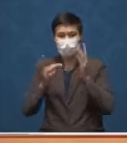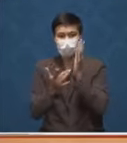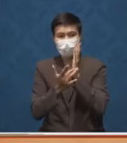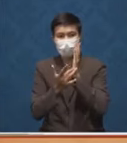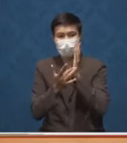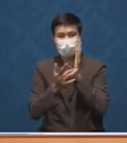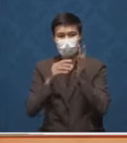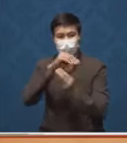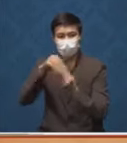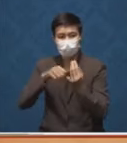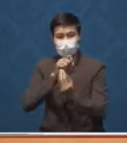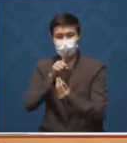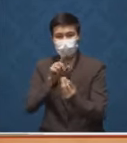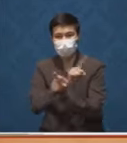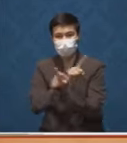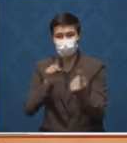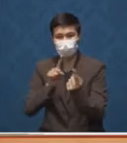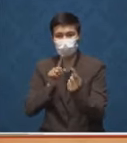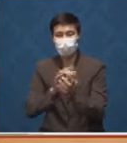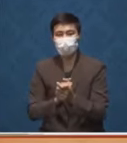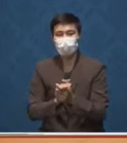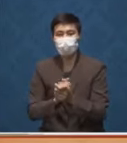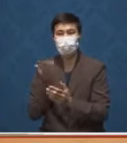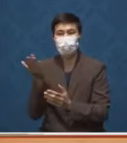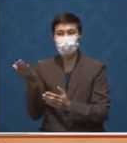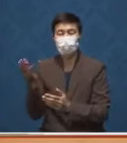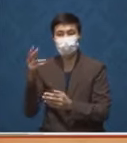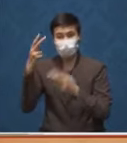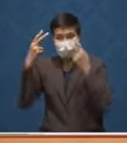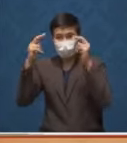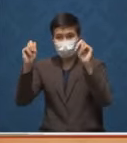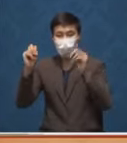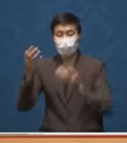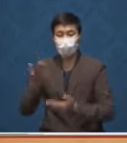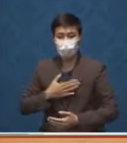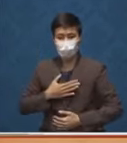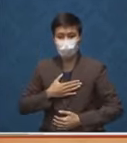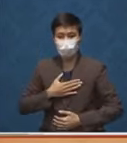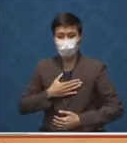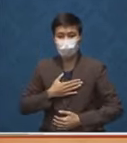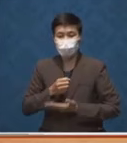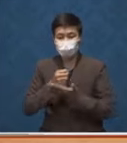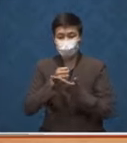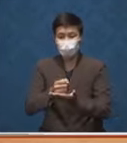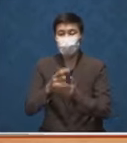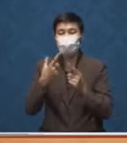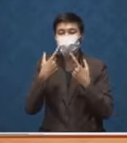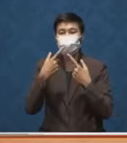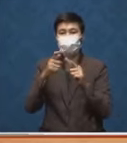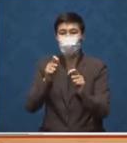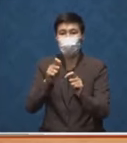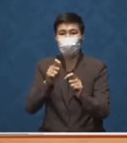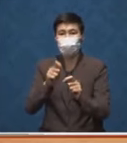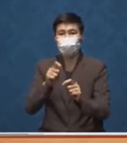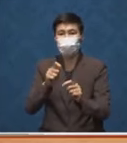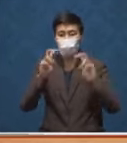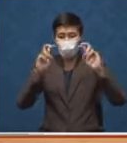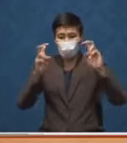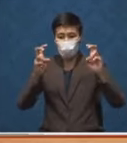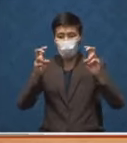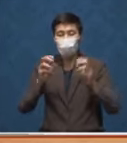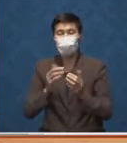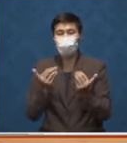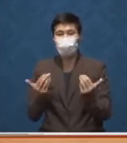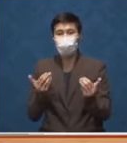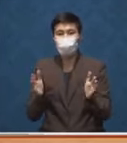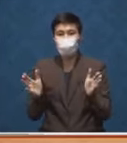ฐกิจและสังคมครับได้รับมอบหมายจากท่านนายกรัฐมนตรีให้มาตอบกระทู้นะครับซึ่งในหัวเรื่องก็คือเรื่องการควบรวมกิจการระหว่